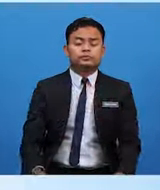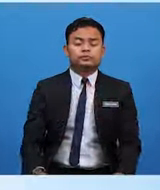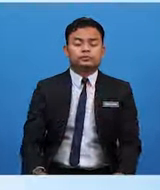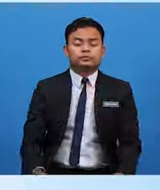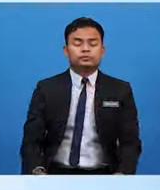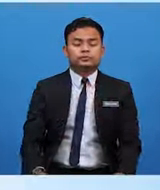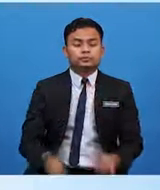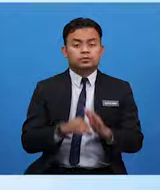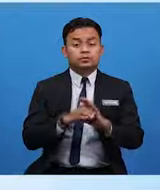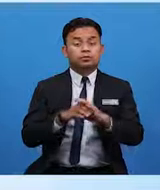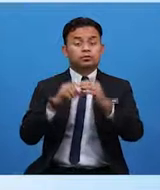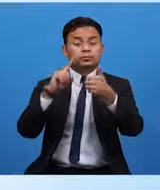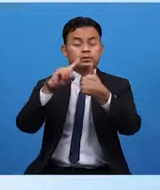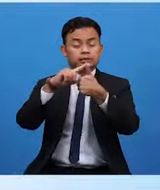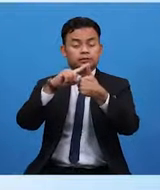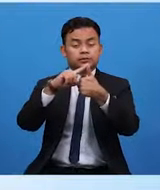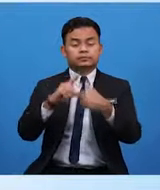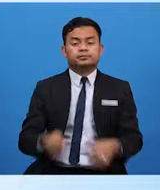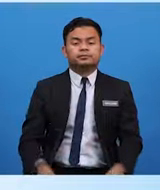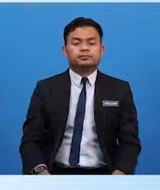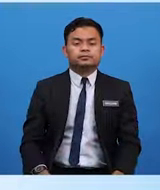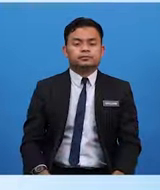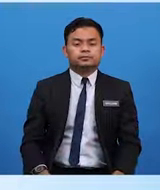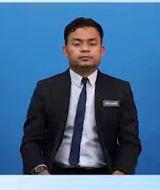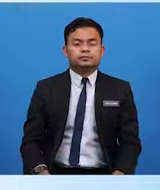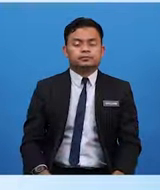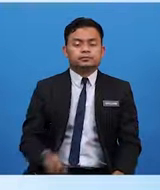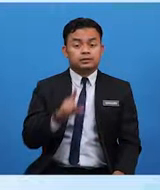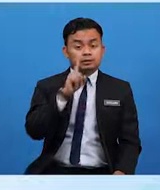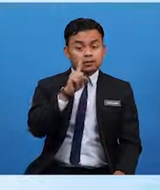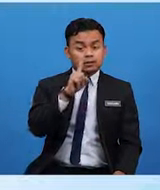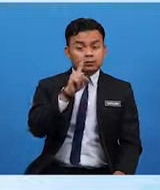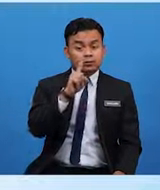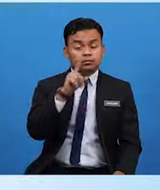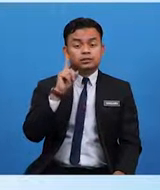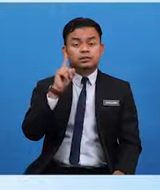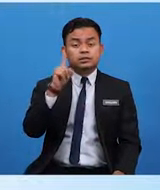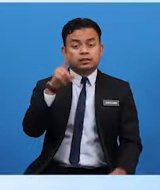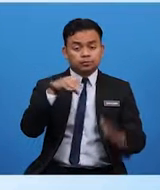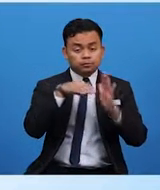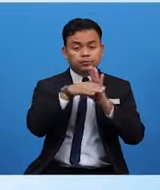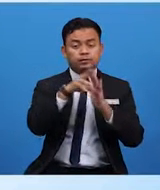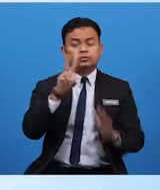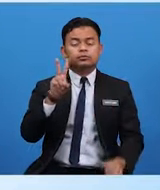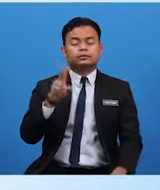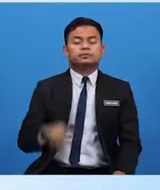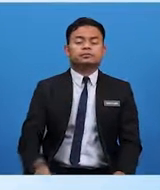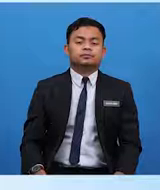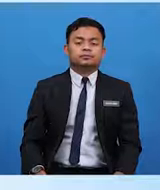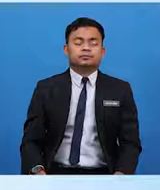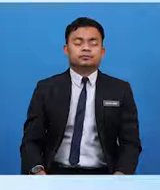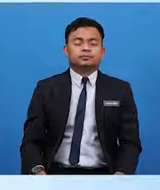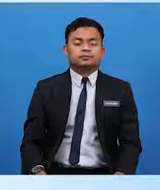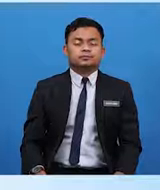contoh pertama ialah 11 peduli yaitu satu